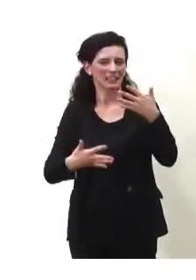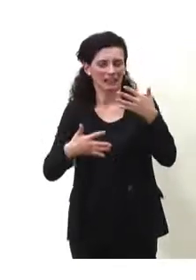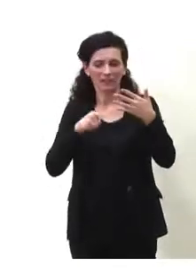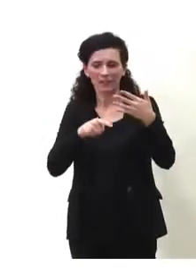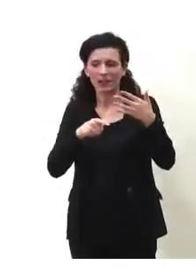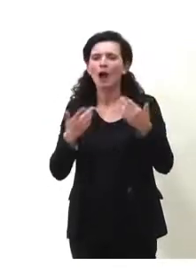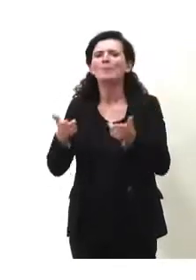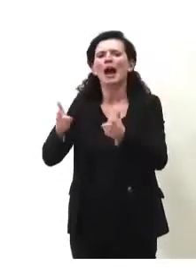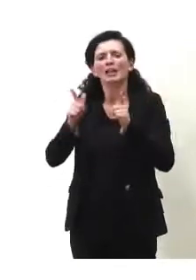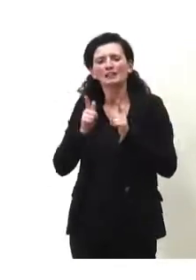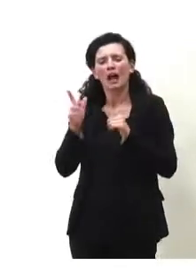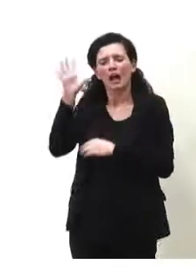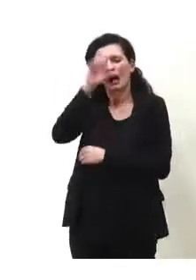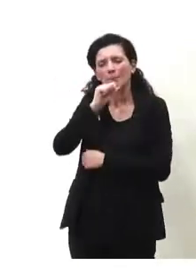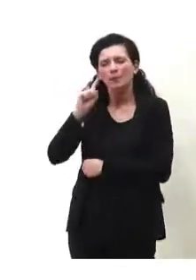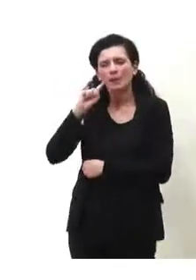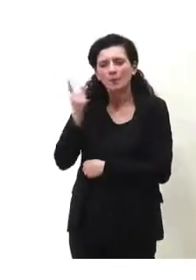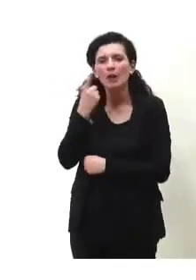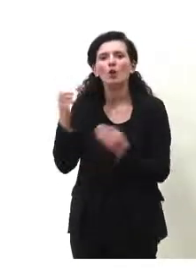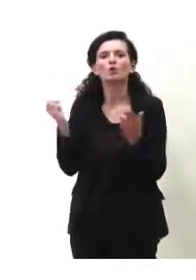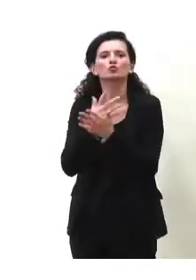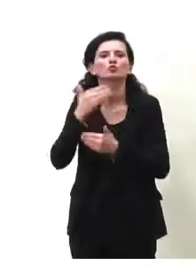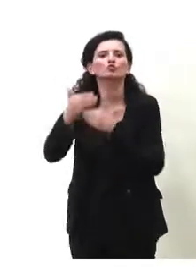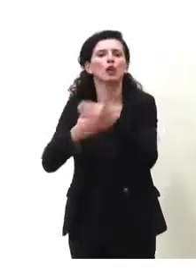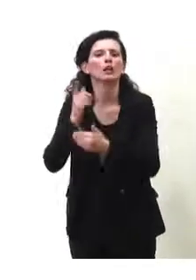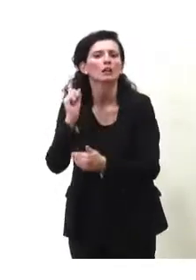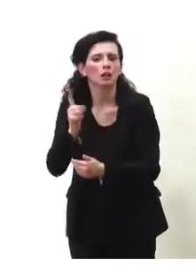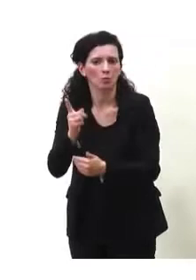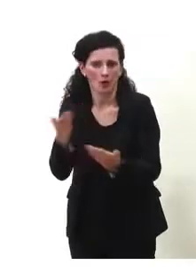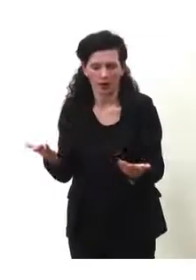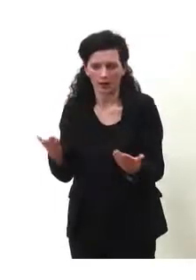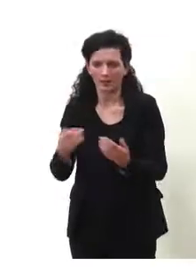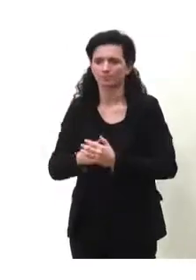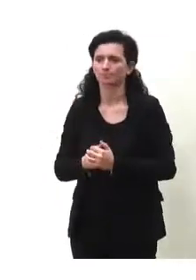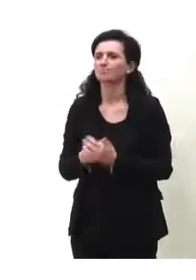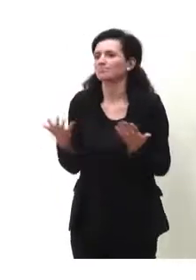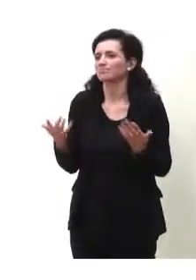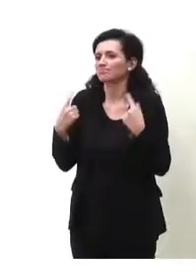indicazioni su quello che può succedere, ed è la faccenda più importante. Ecco, io ho finito.